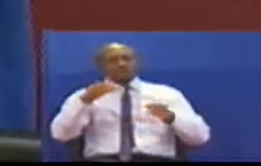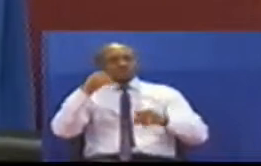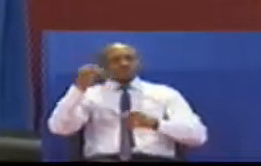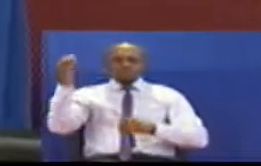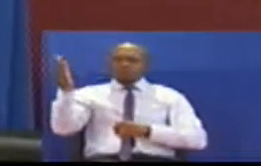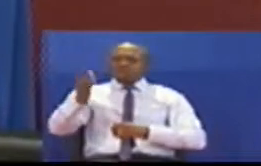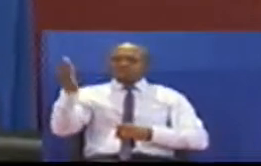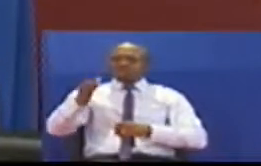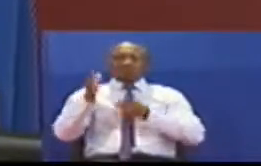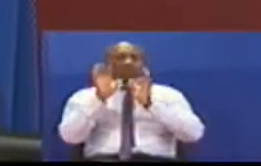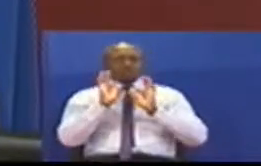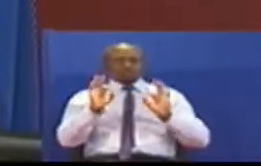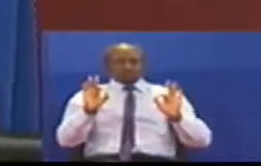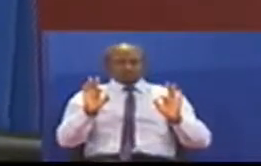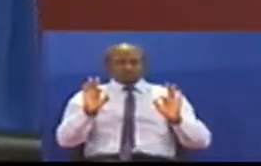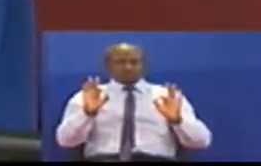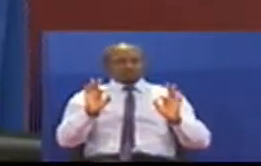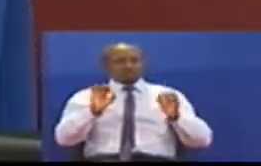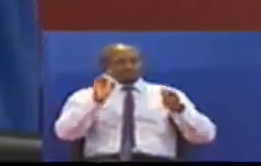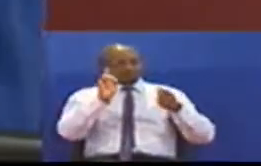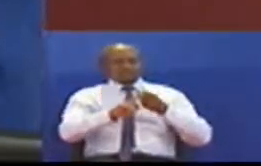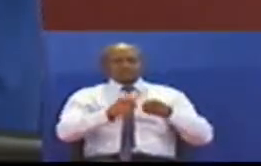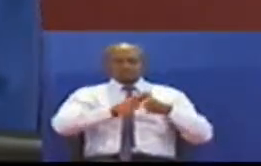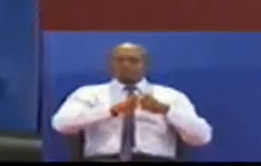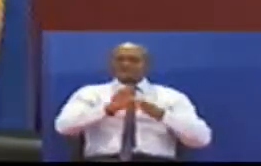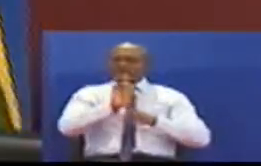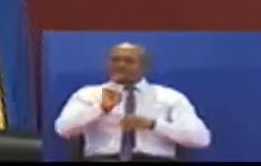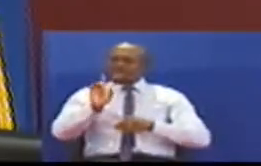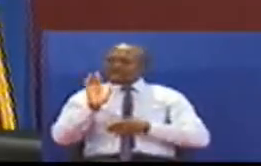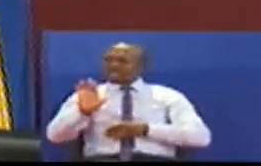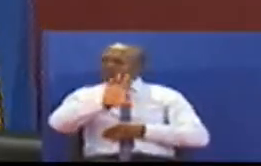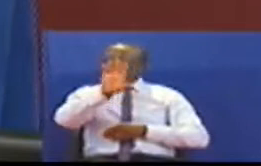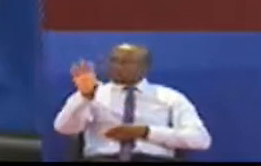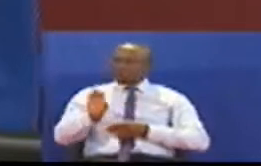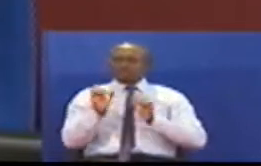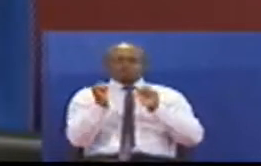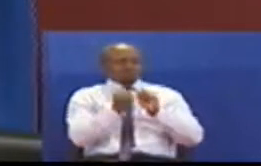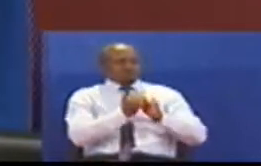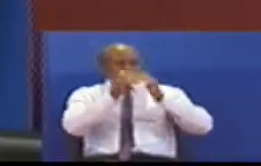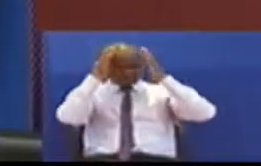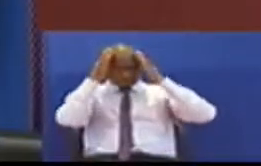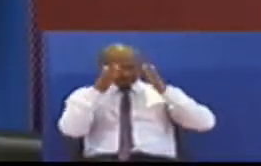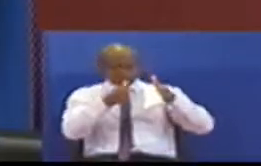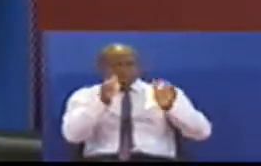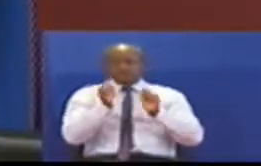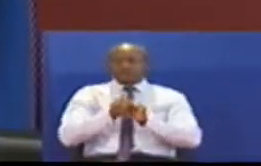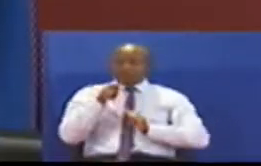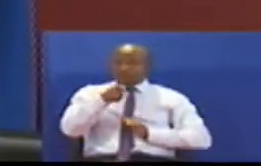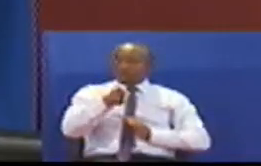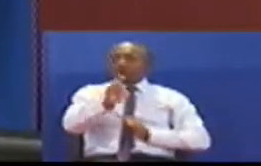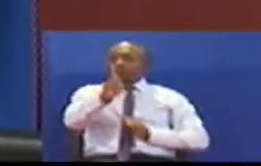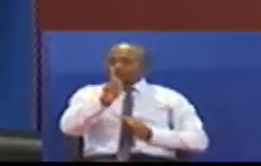nzuri. Tena ni vizuri ukatumia dakika zako zote 10 kwenye hilo jambo ambalo